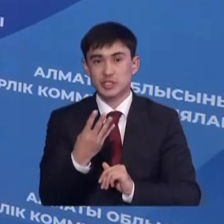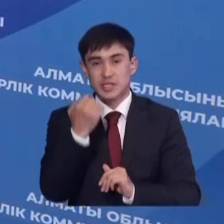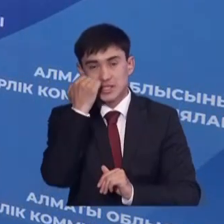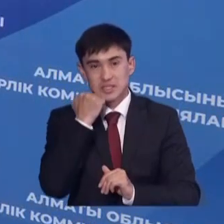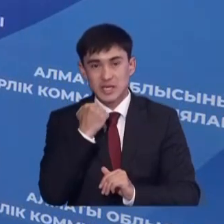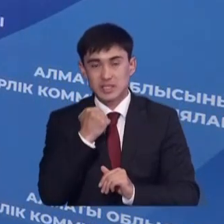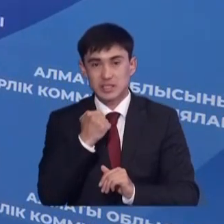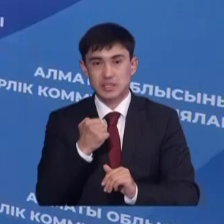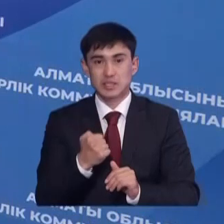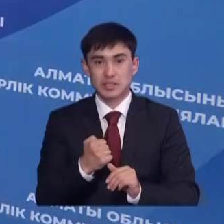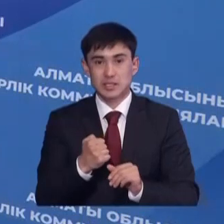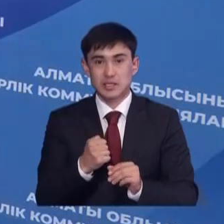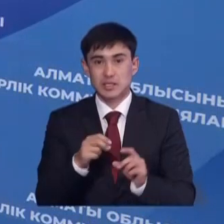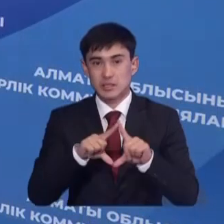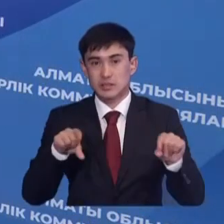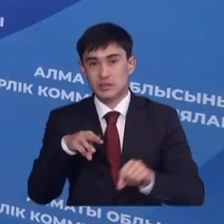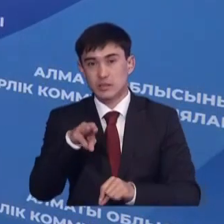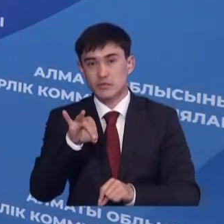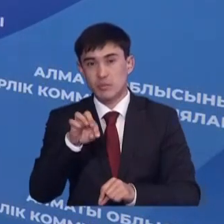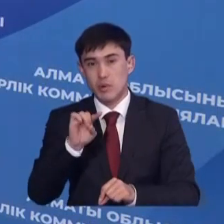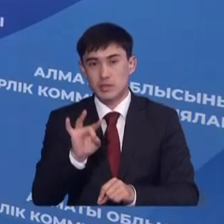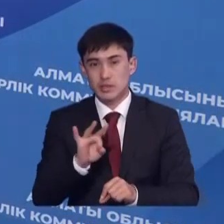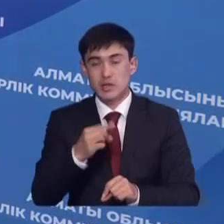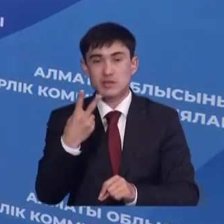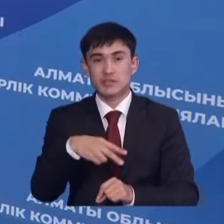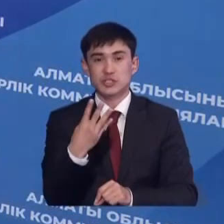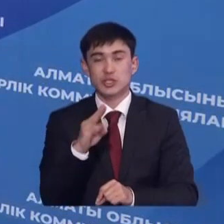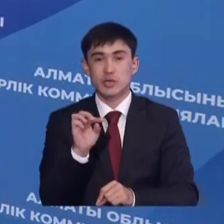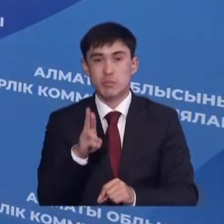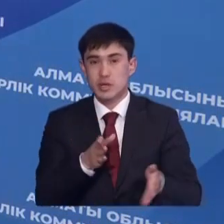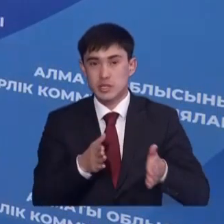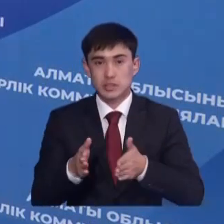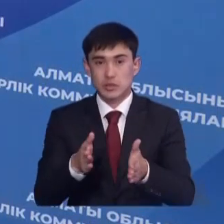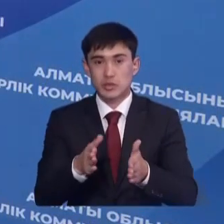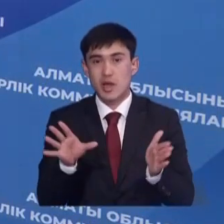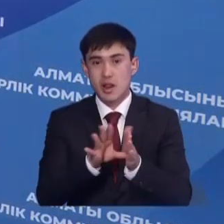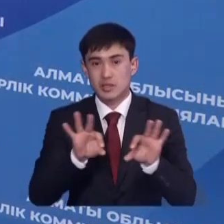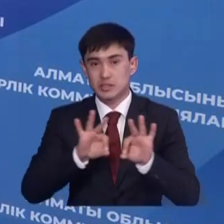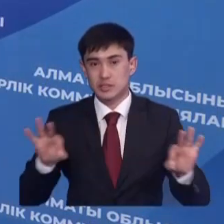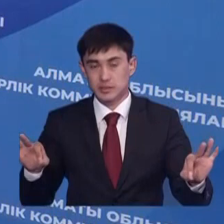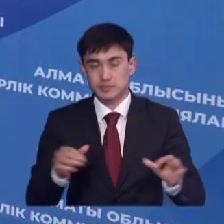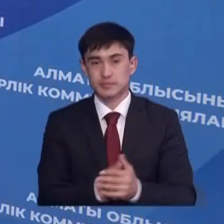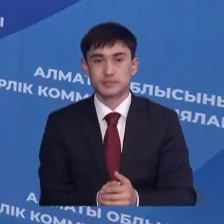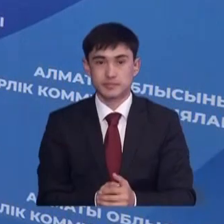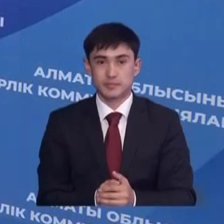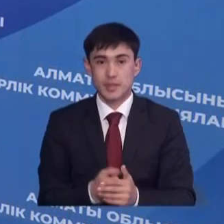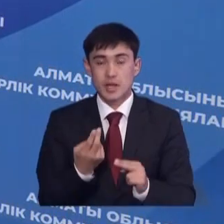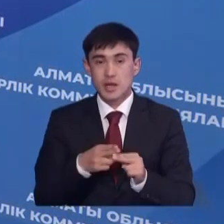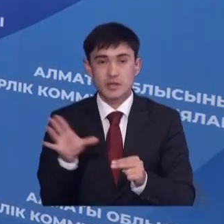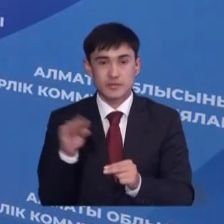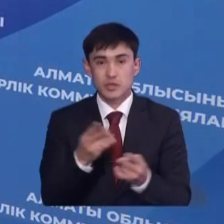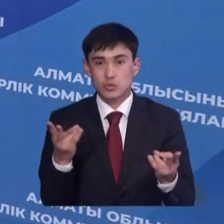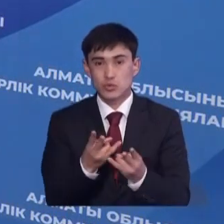бесхозных трансформаторных и 24 километра электросетей. Этих всех